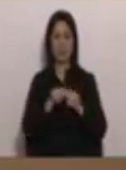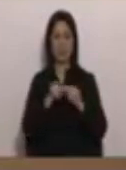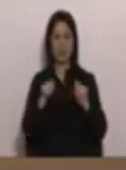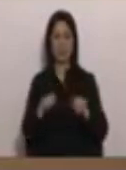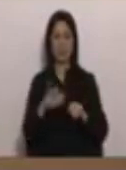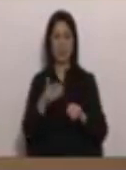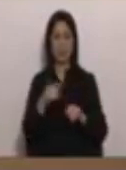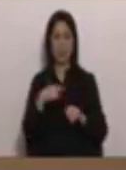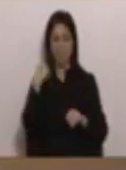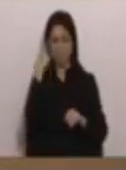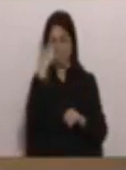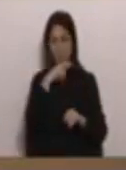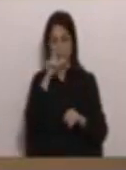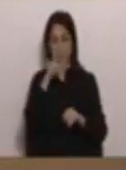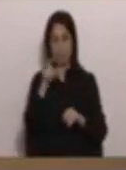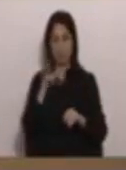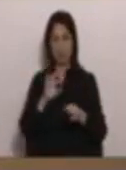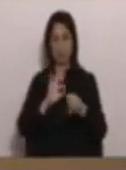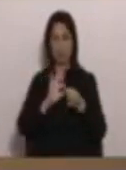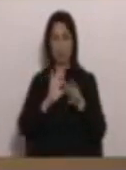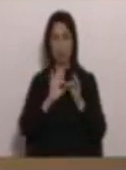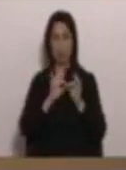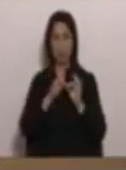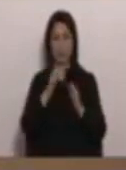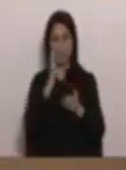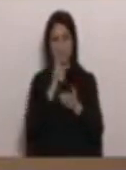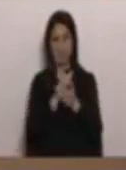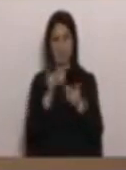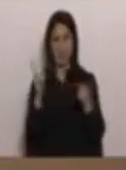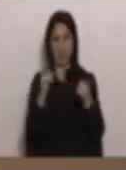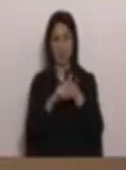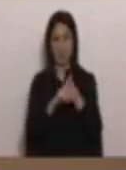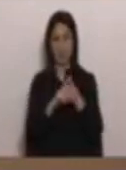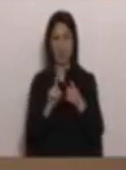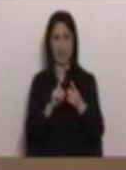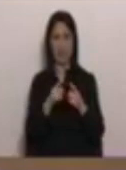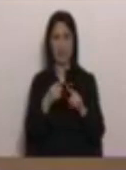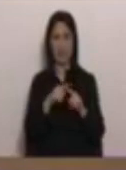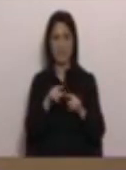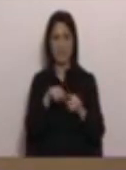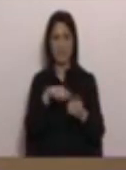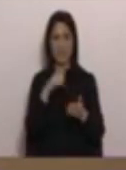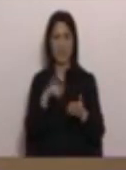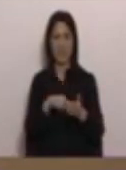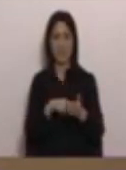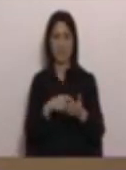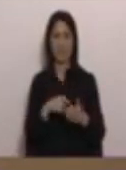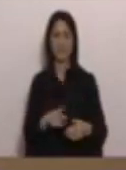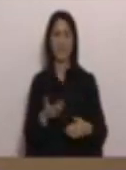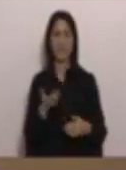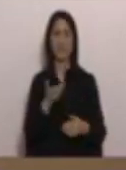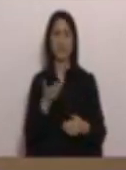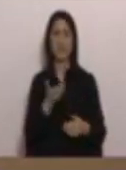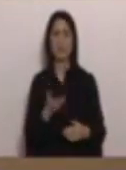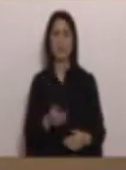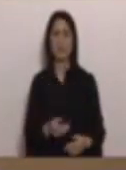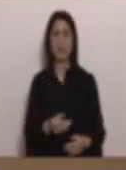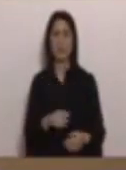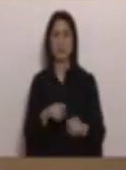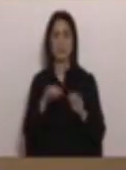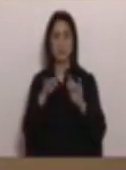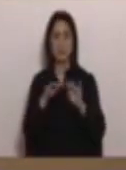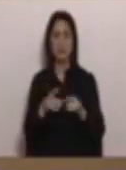რომელიც მაჟორიტარებთან იქნება პირდაპირ კონტაქტზე, რათა ის საკითხები, რომელიც